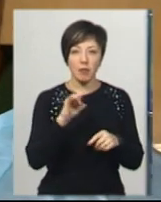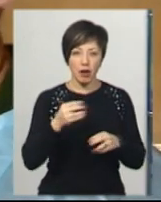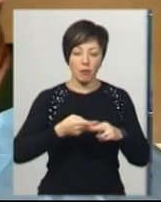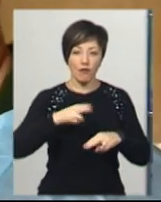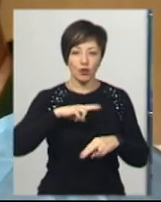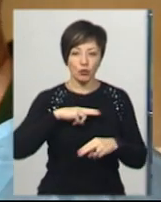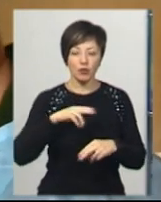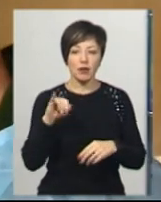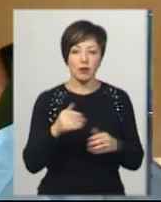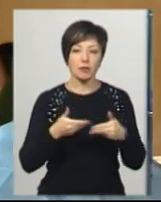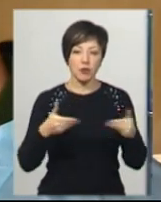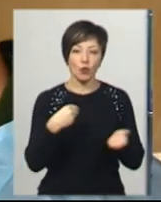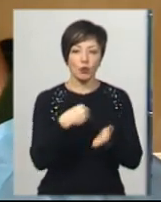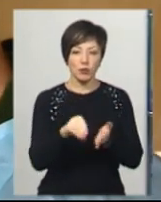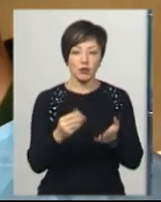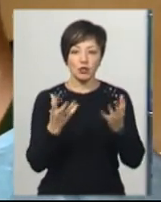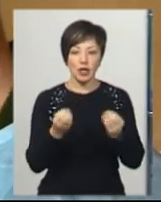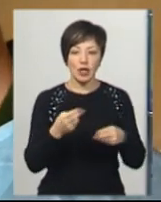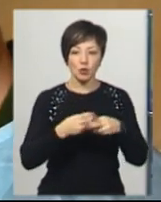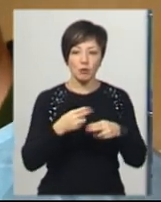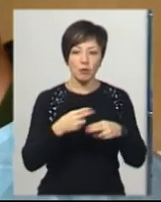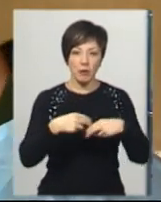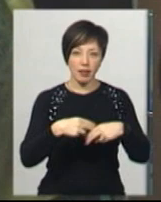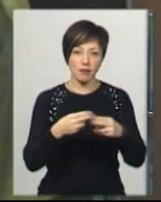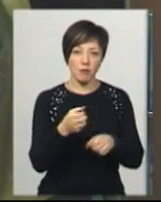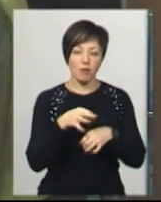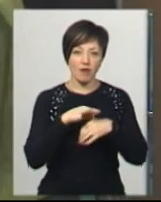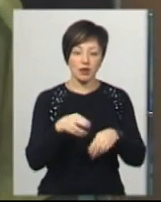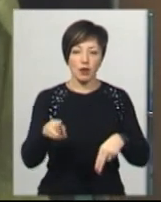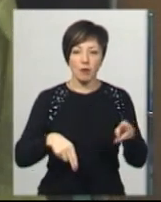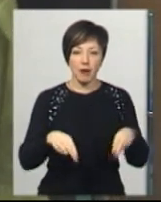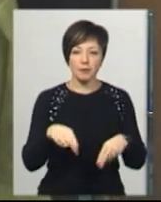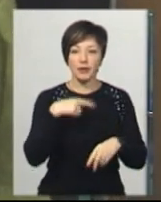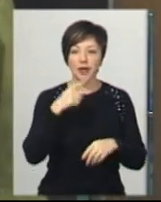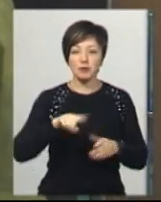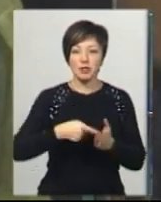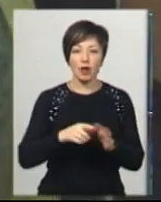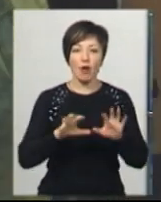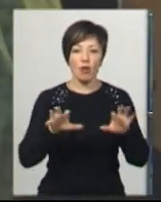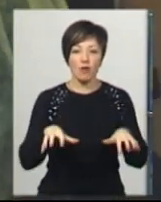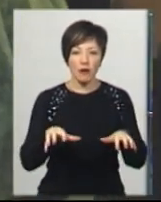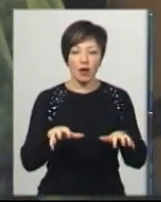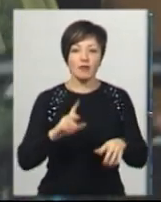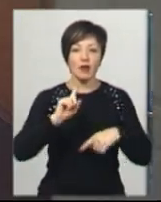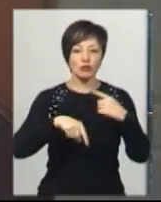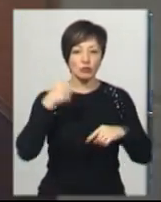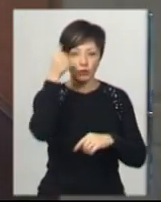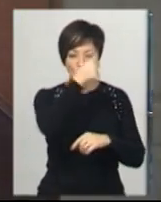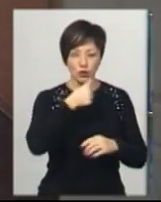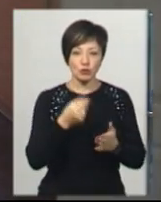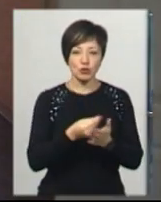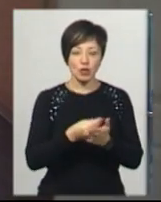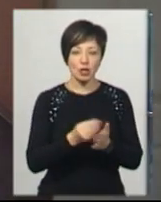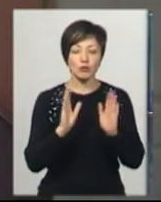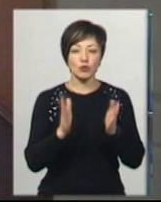повернув назад. І ми на них купили інструментарій для проведення цих операцій. За словами міського голови Олександра Семчишина, в наступному році в бюджеті